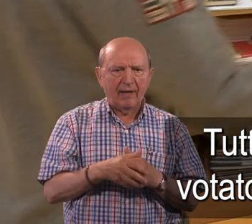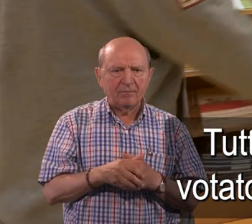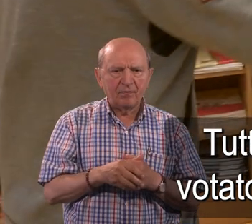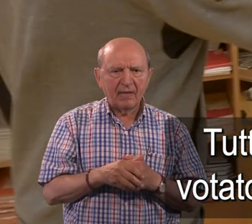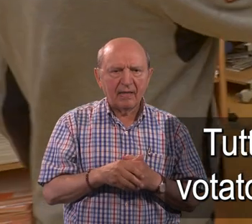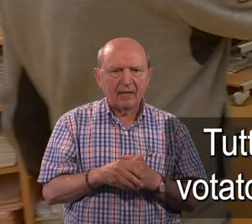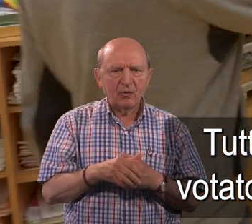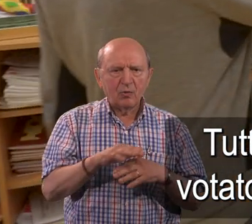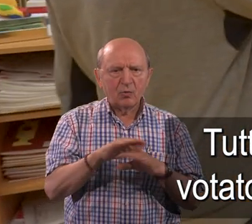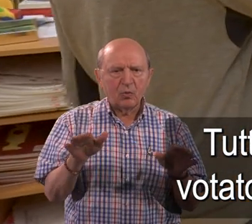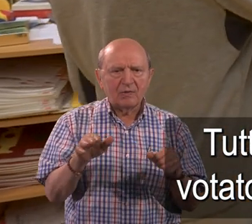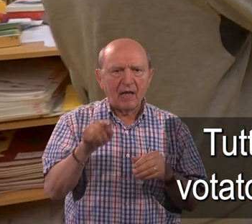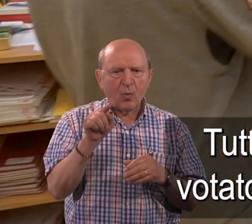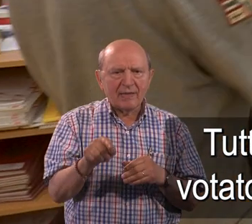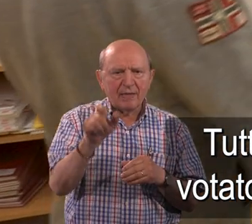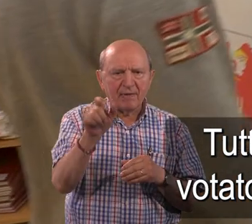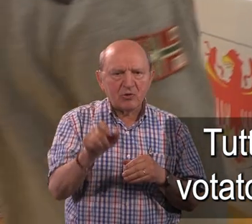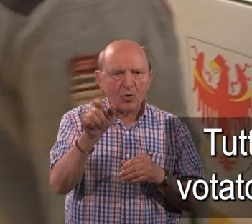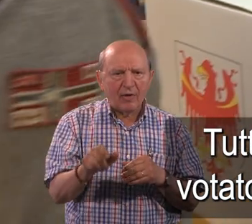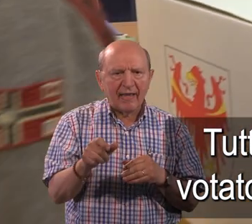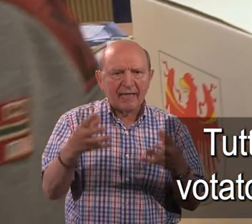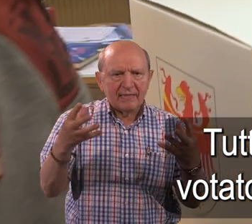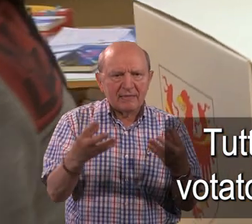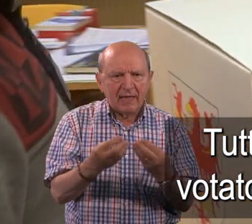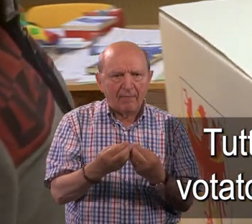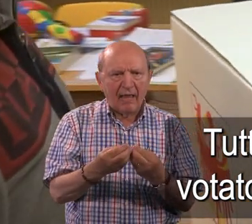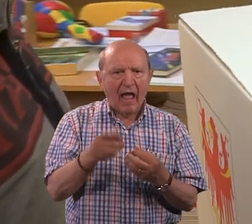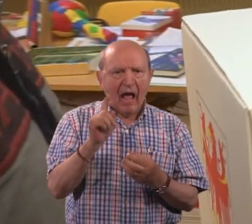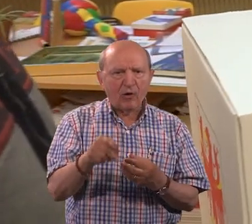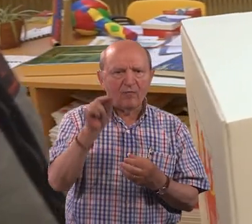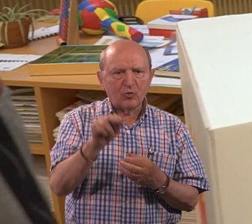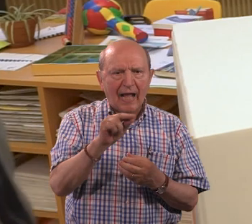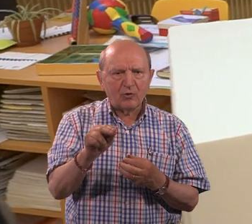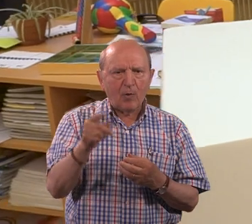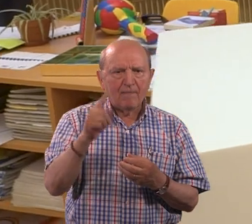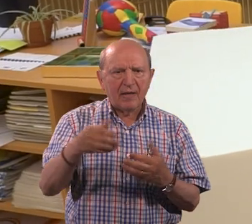tutte queste persone insieme hanno votato per il nuovo Consiglio provinciale